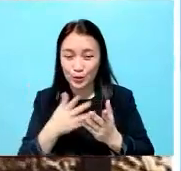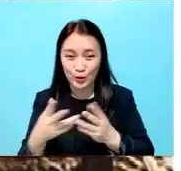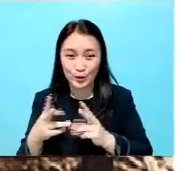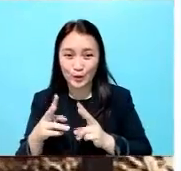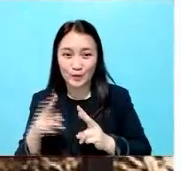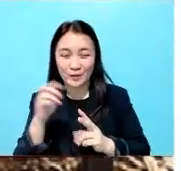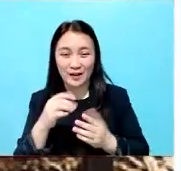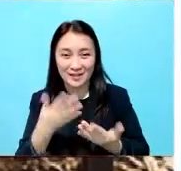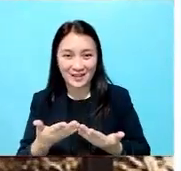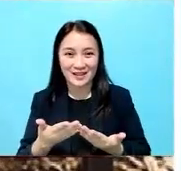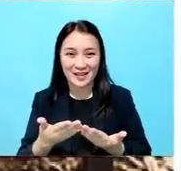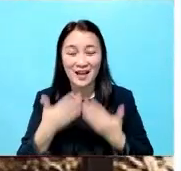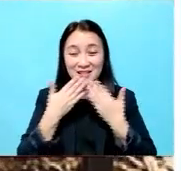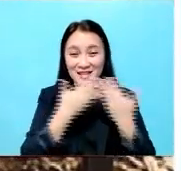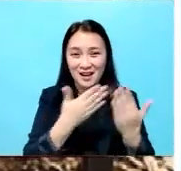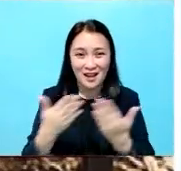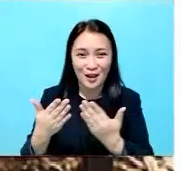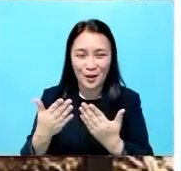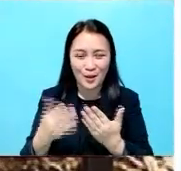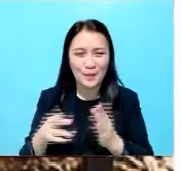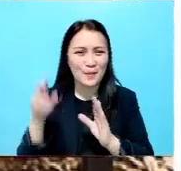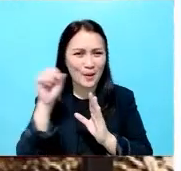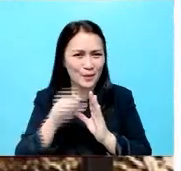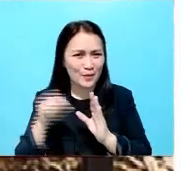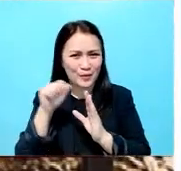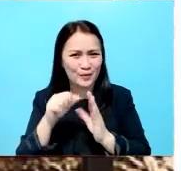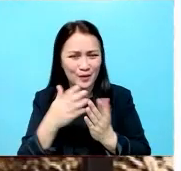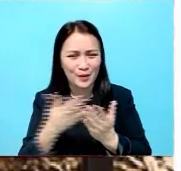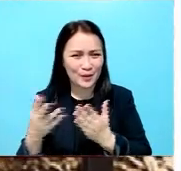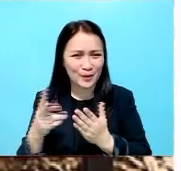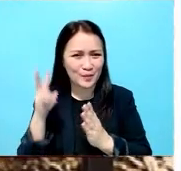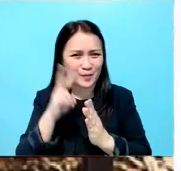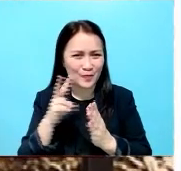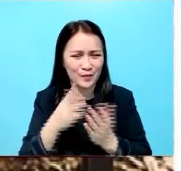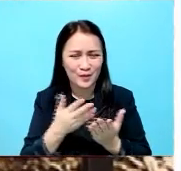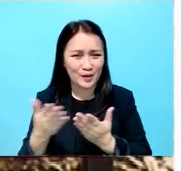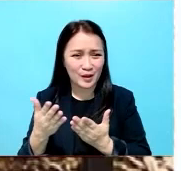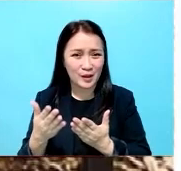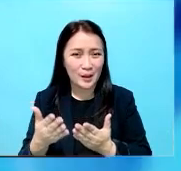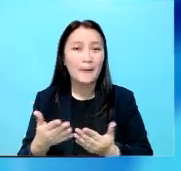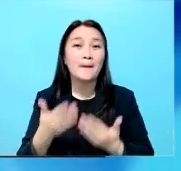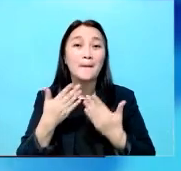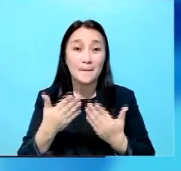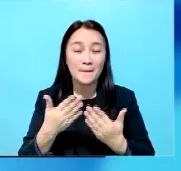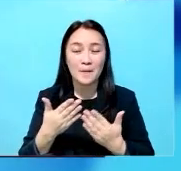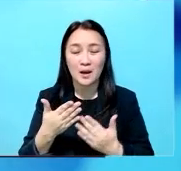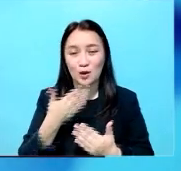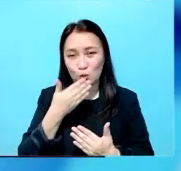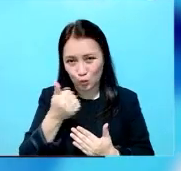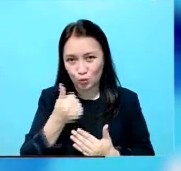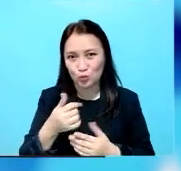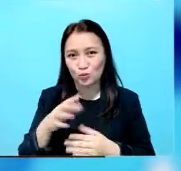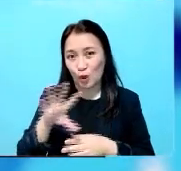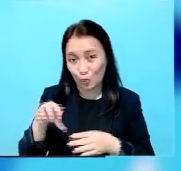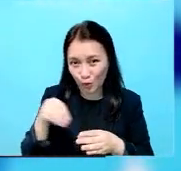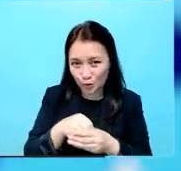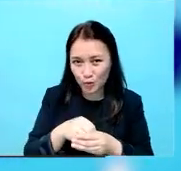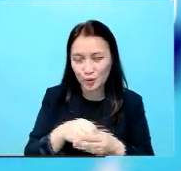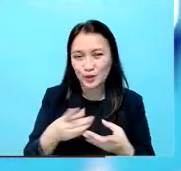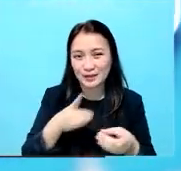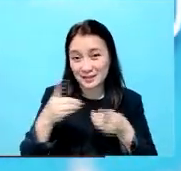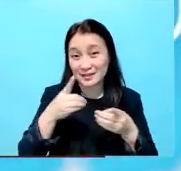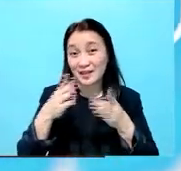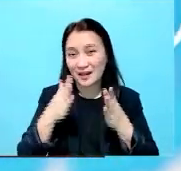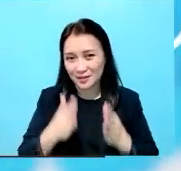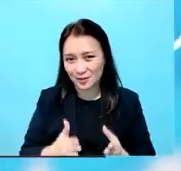Nagpasalamat ang filmmaker kina Carlos at Galang at sinabing malaking bagay ang kanilang pagpunta. Ayon sa direktor, para sa Cinemalaya entry